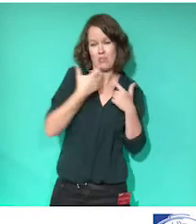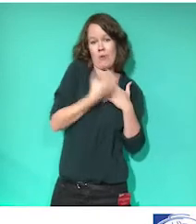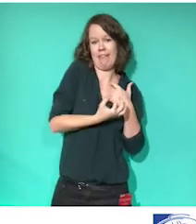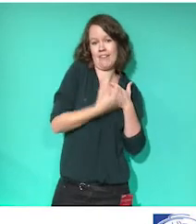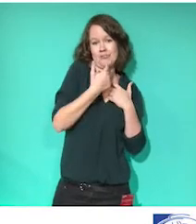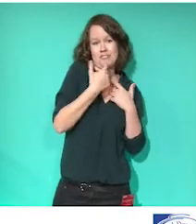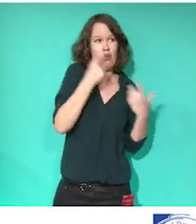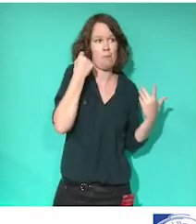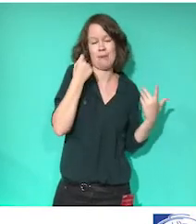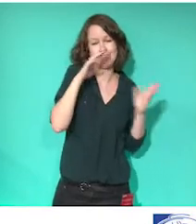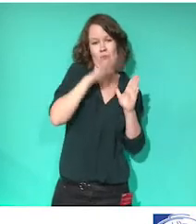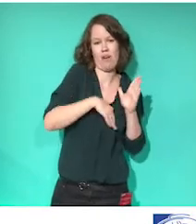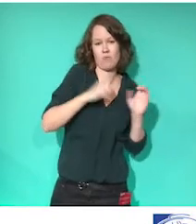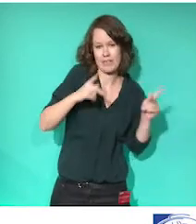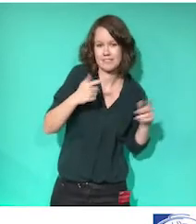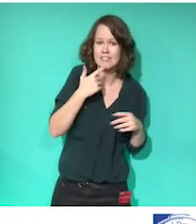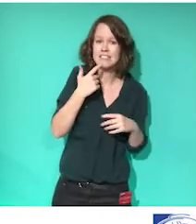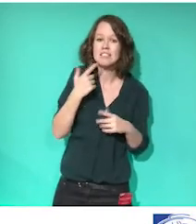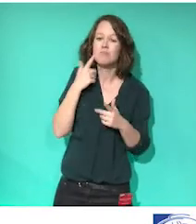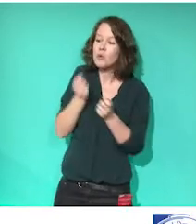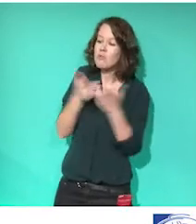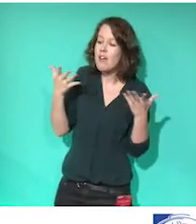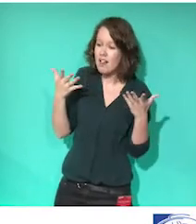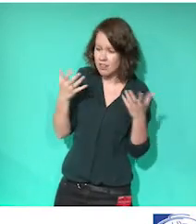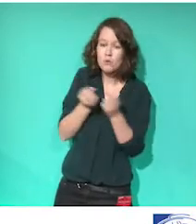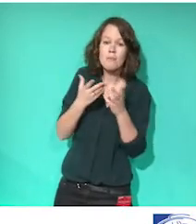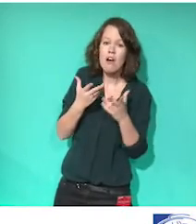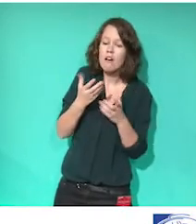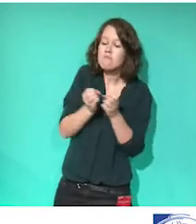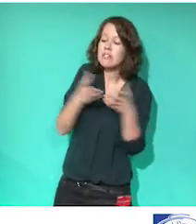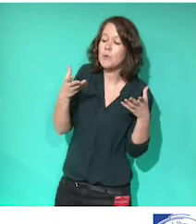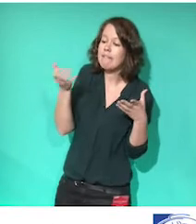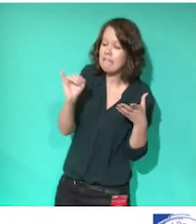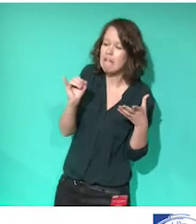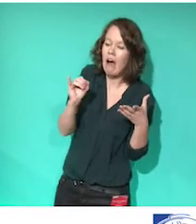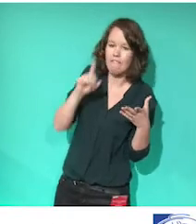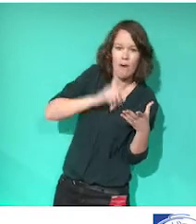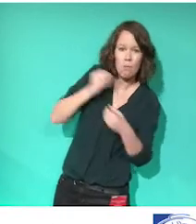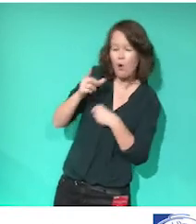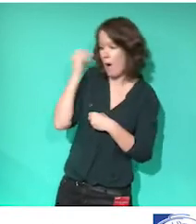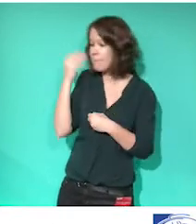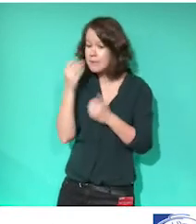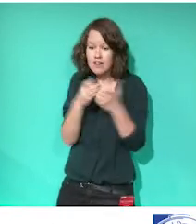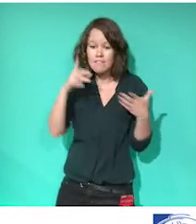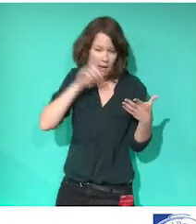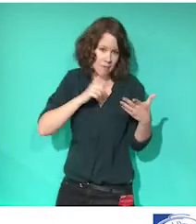que pour le pluriel, on prend le plus grand nombre du genre et on applique le genre en plus grand nombre.